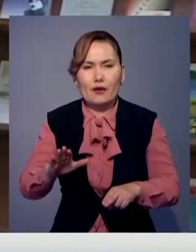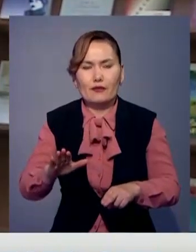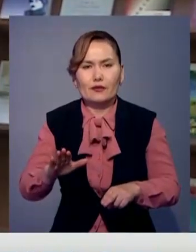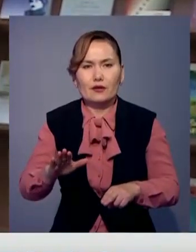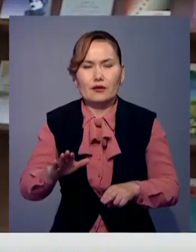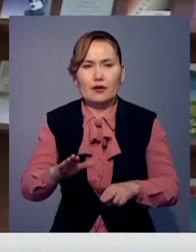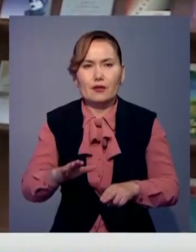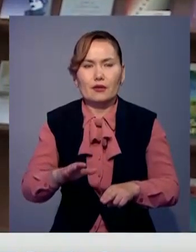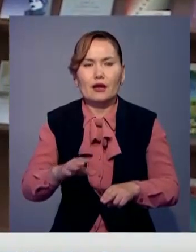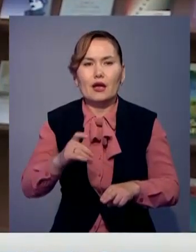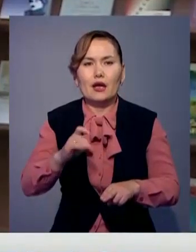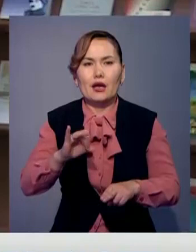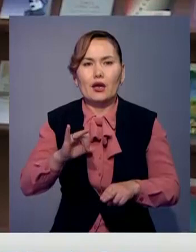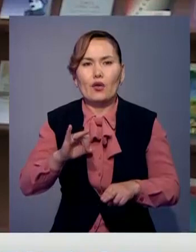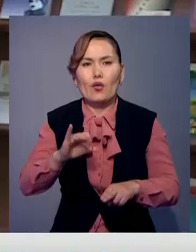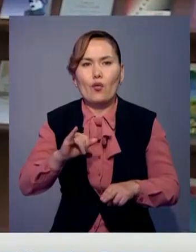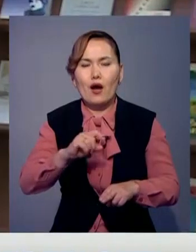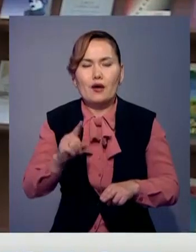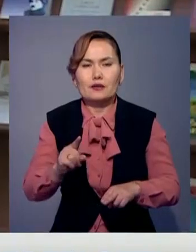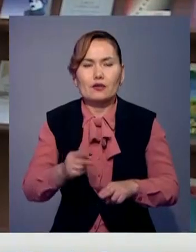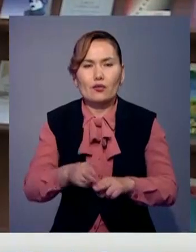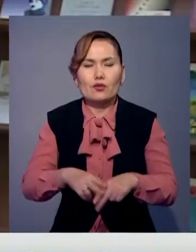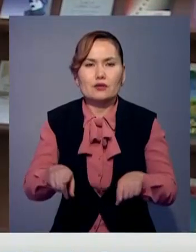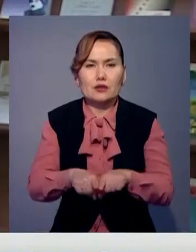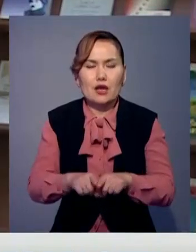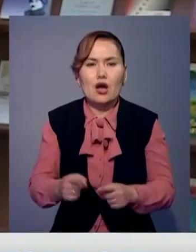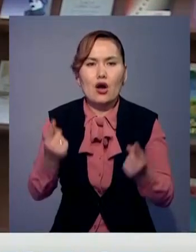Сәрсенбаевтың, Хиуаз Доспанованың, міне осындай